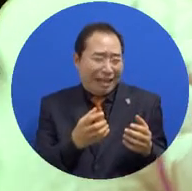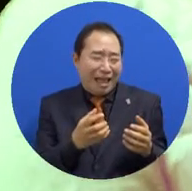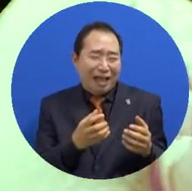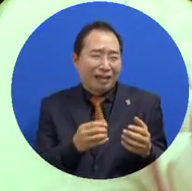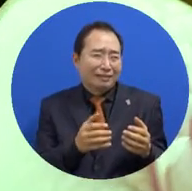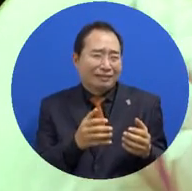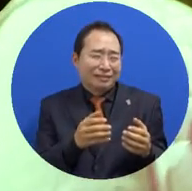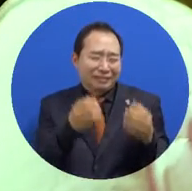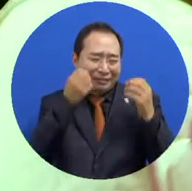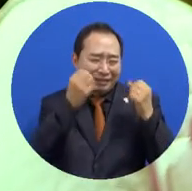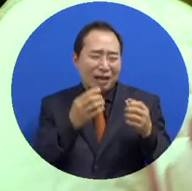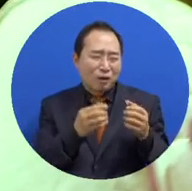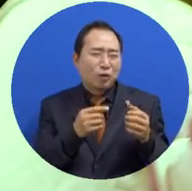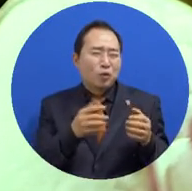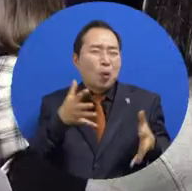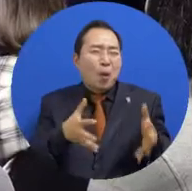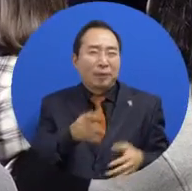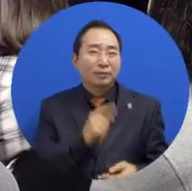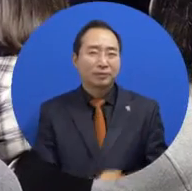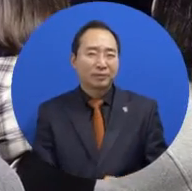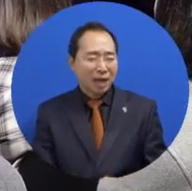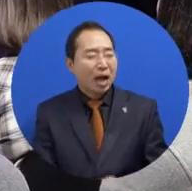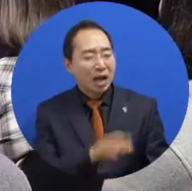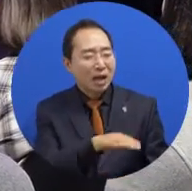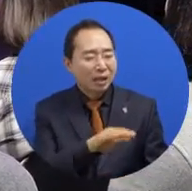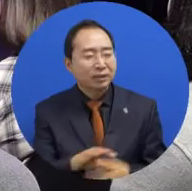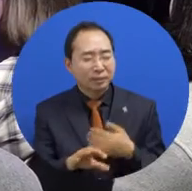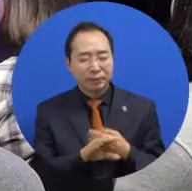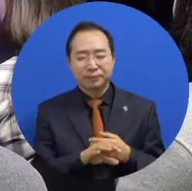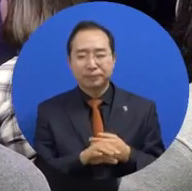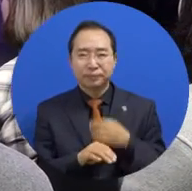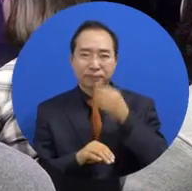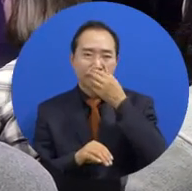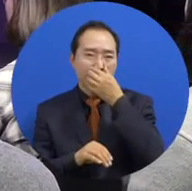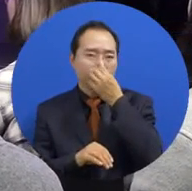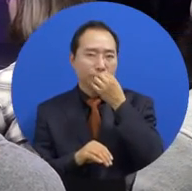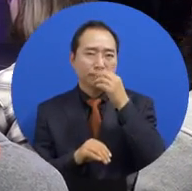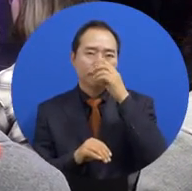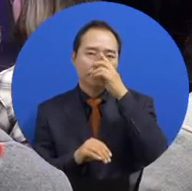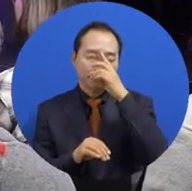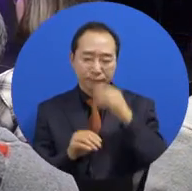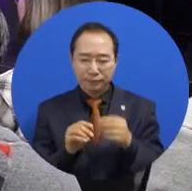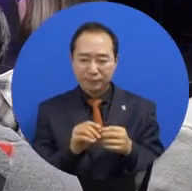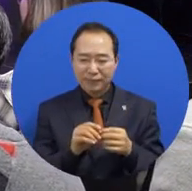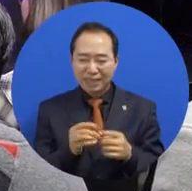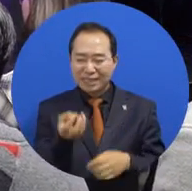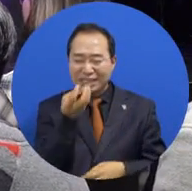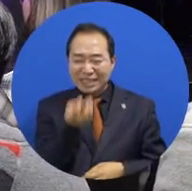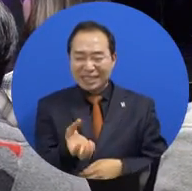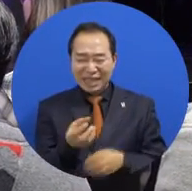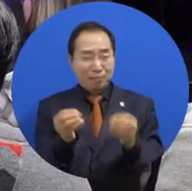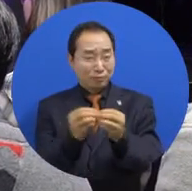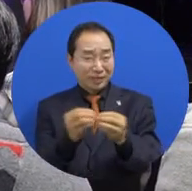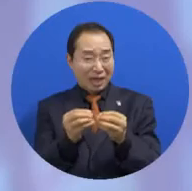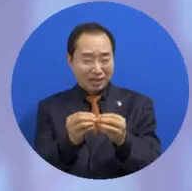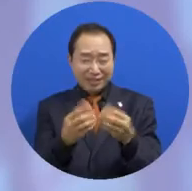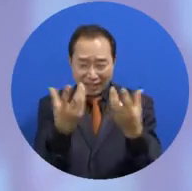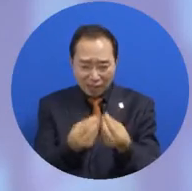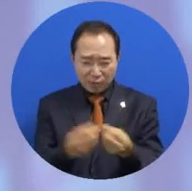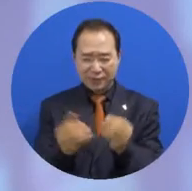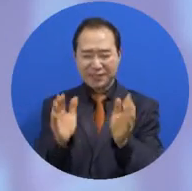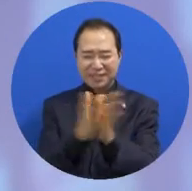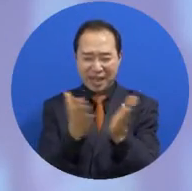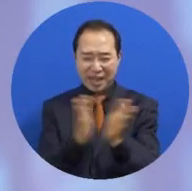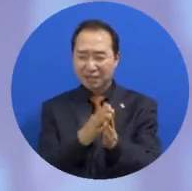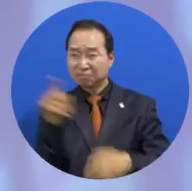아, 그럴 때는 그 이제 시합 문장? 이제 종자 문자라고도 하는데 책을